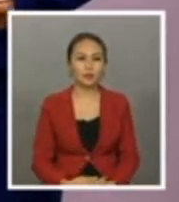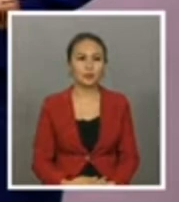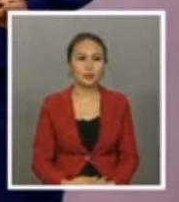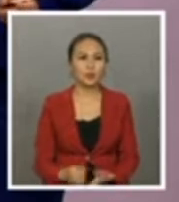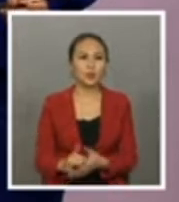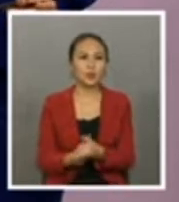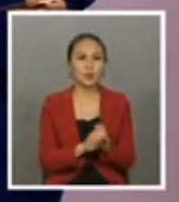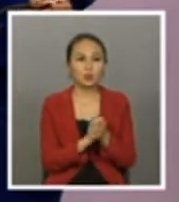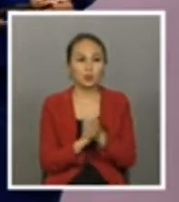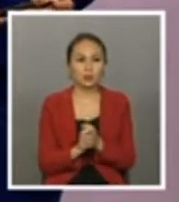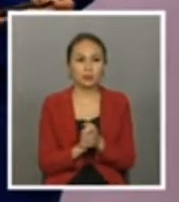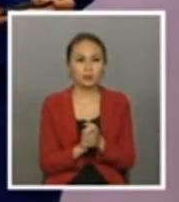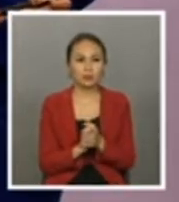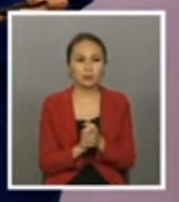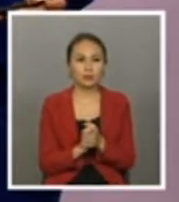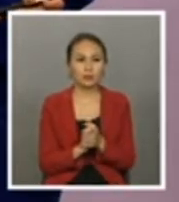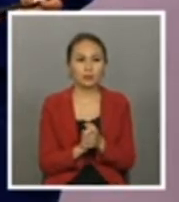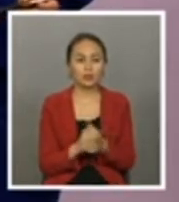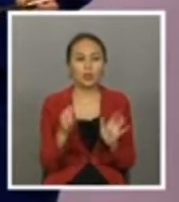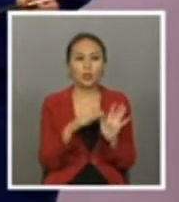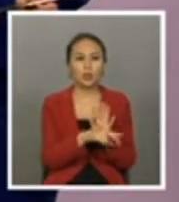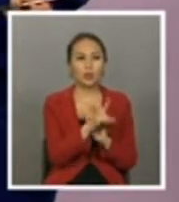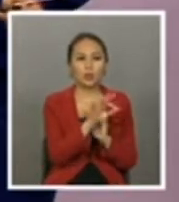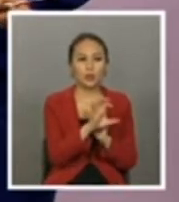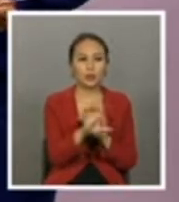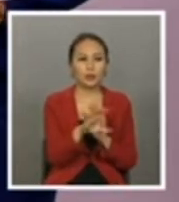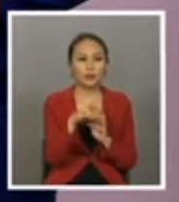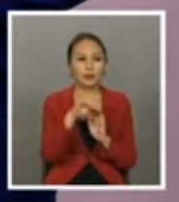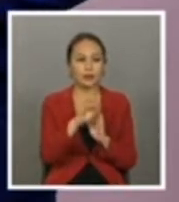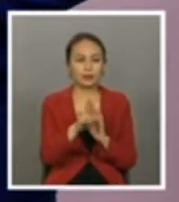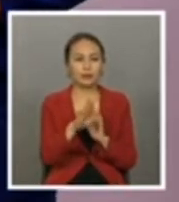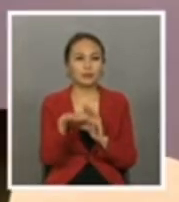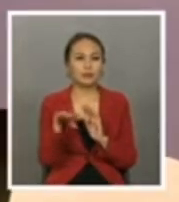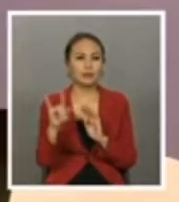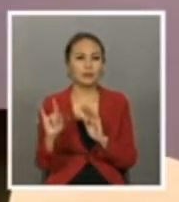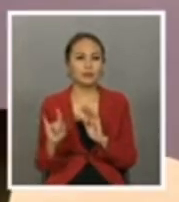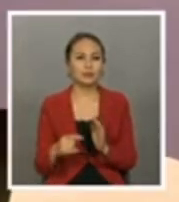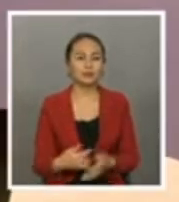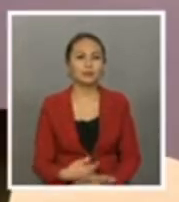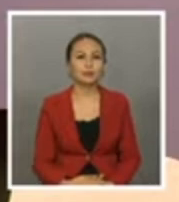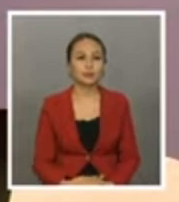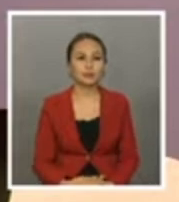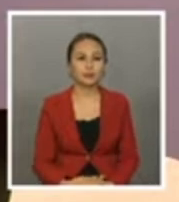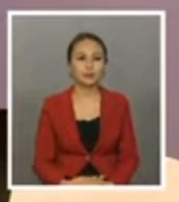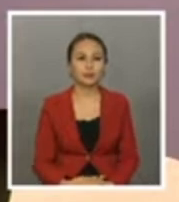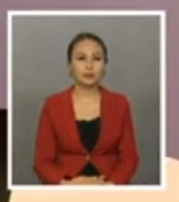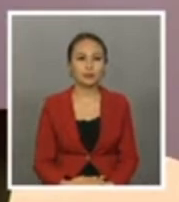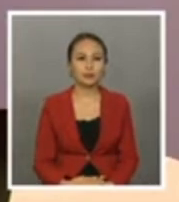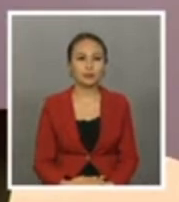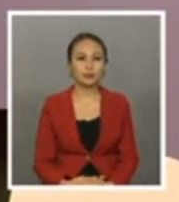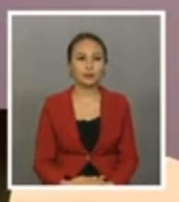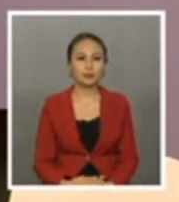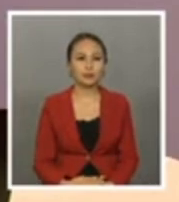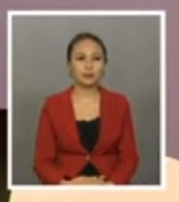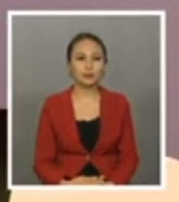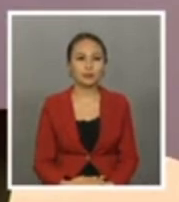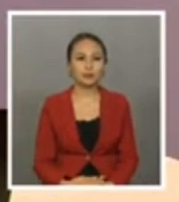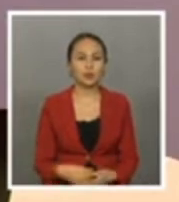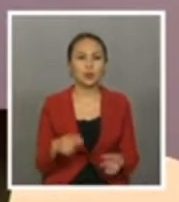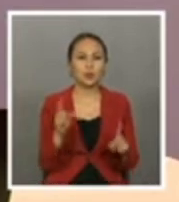Достықты түбірі дос, тық жұрнақ, ты жалғау. Сөздік